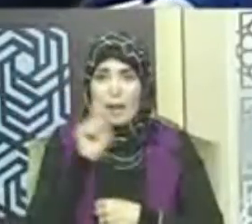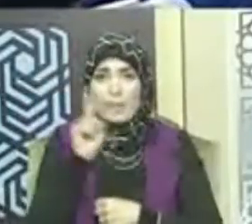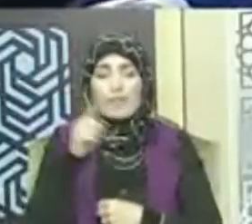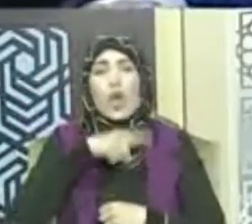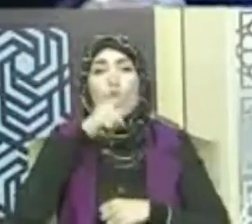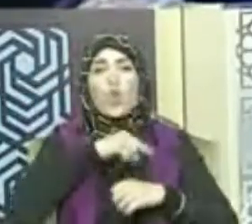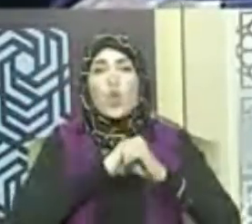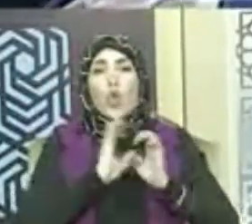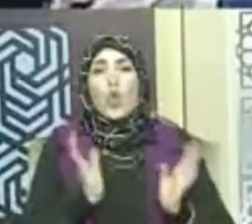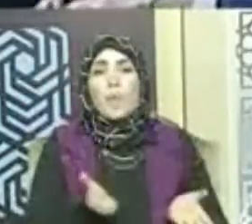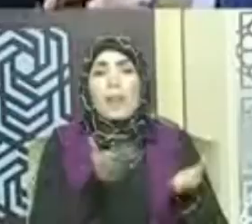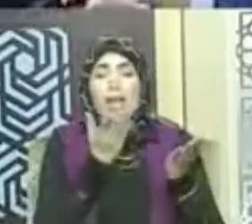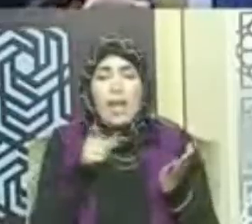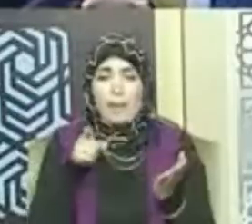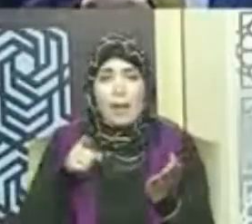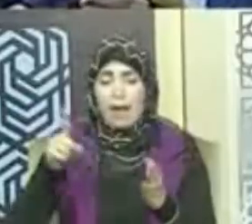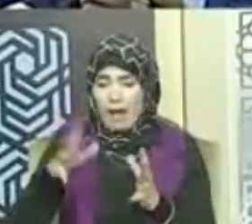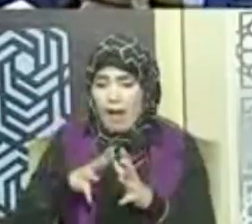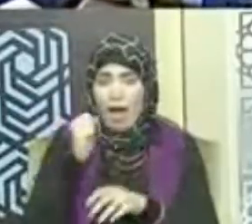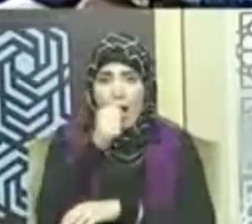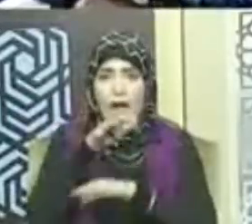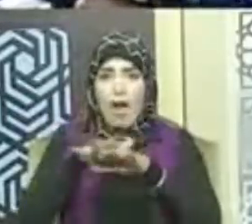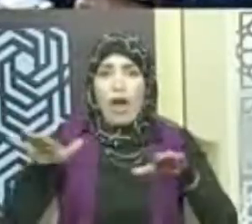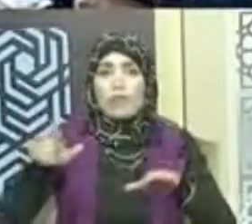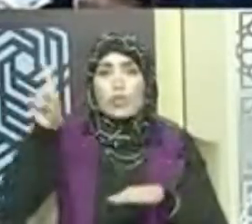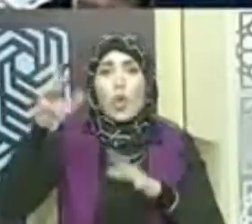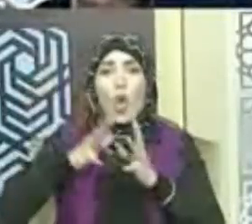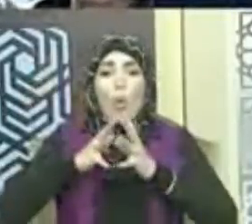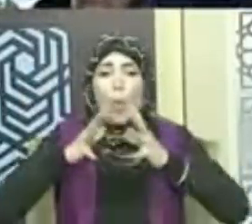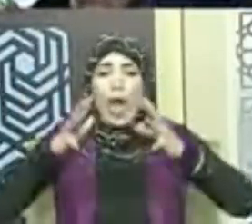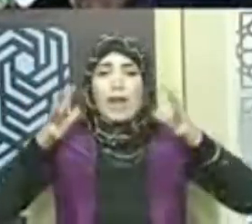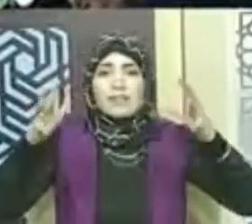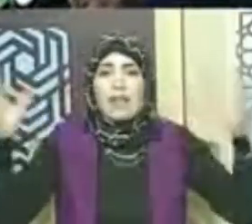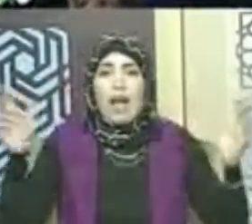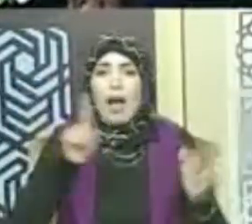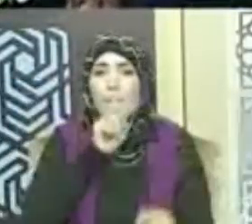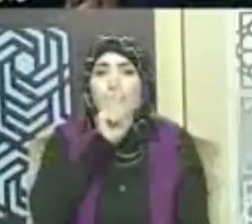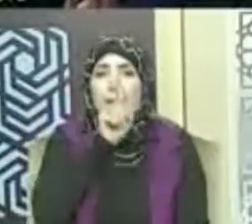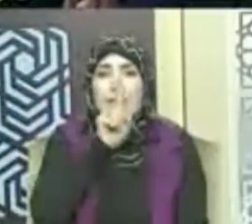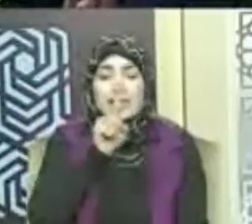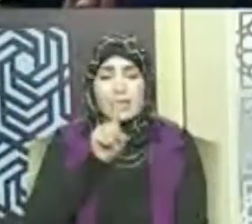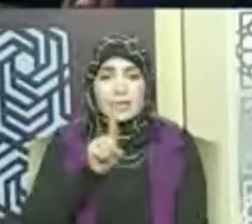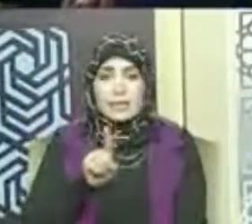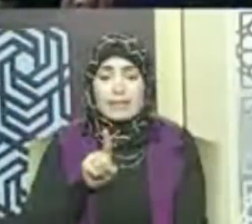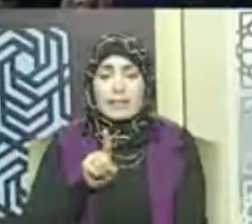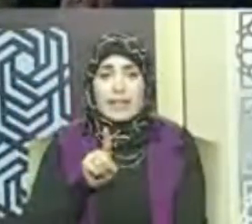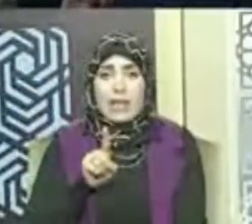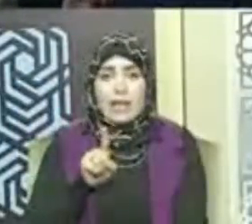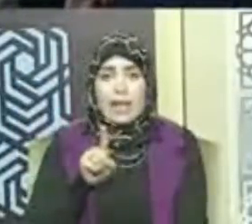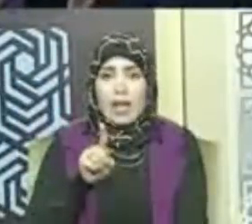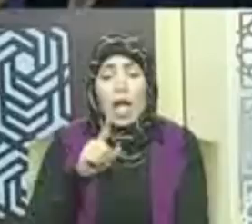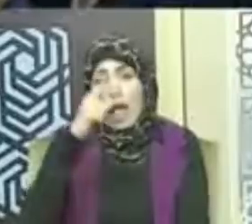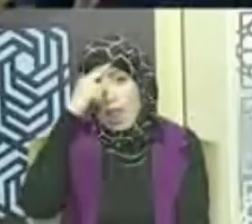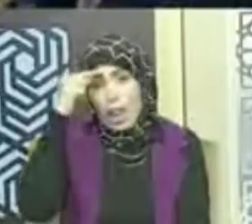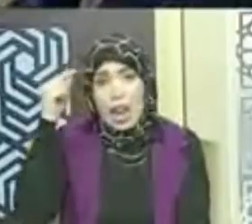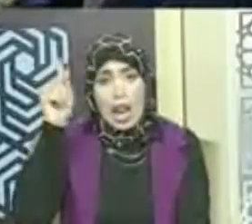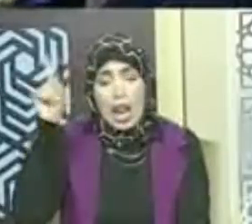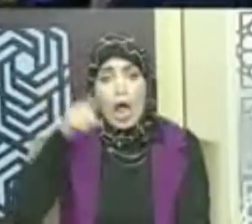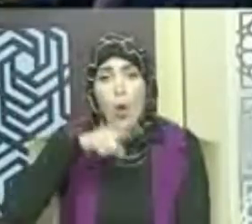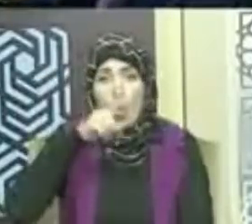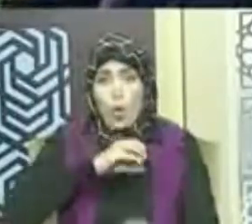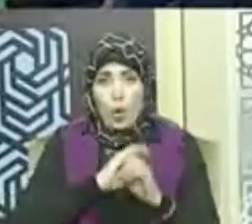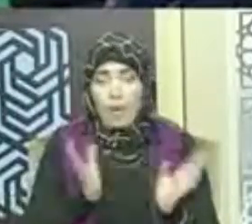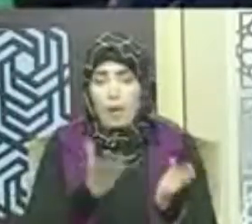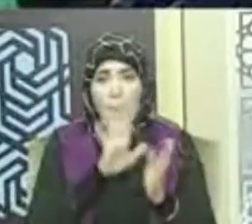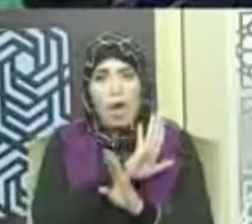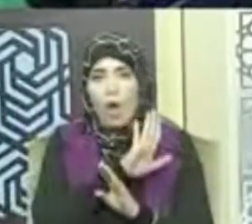فأرض الله واسعة، ولكن إذا حل القضاء